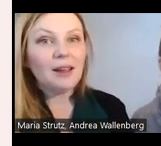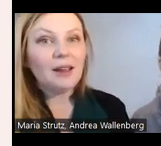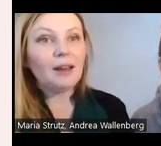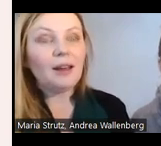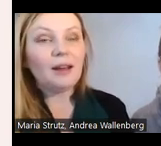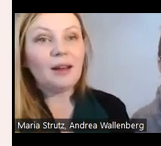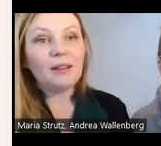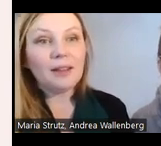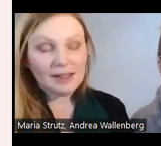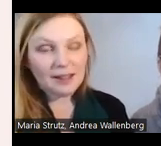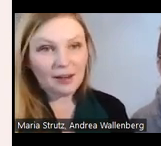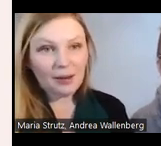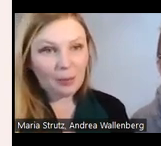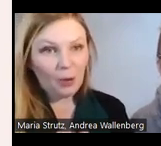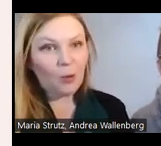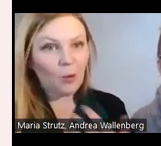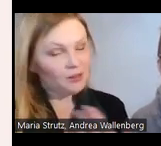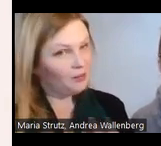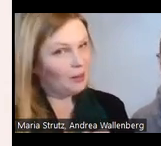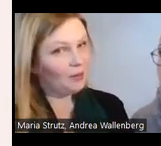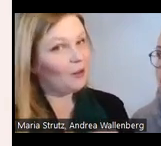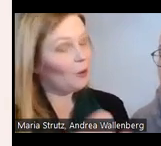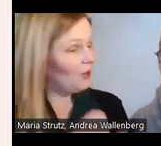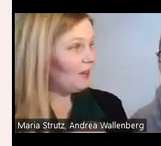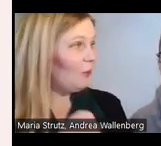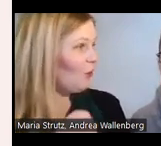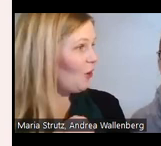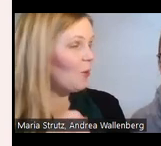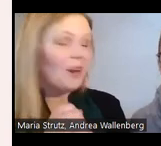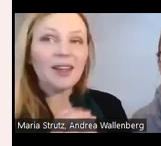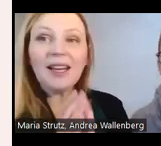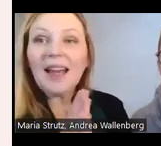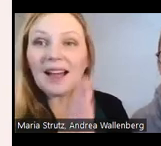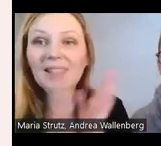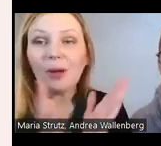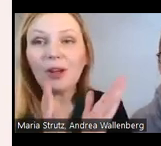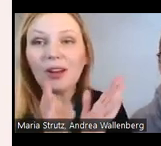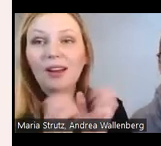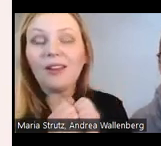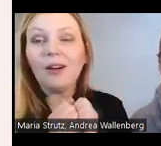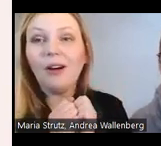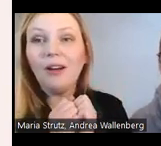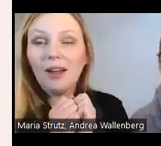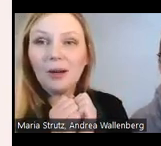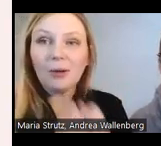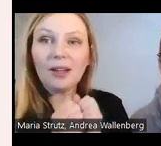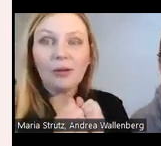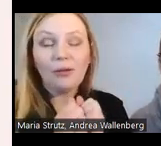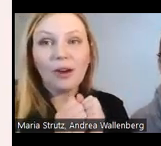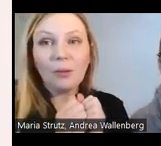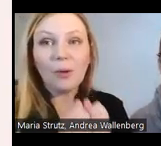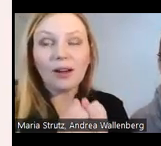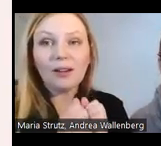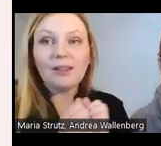läser. Dels det här apropå AKK som vi nämnde. Att ha konkreta föremål. Att när ni läser böckerna, att ha